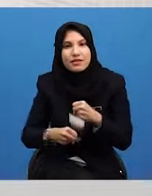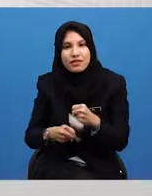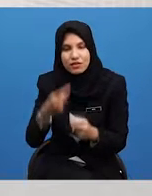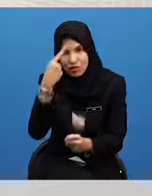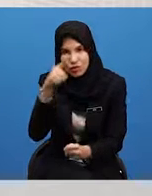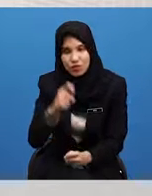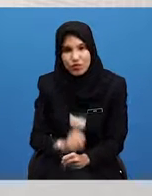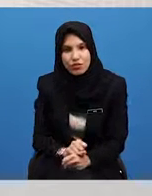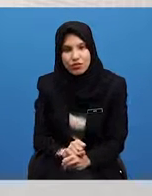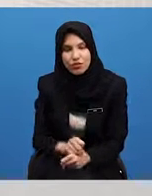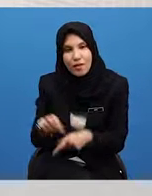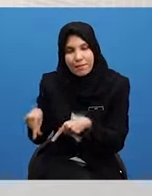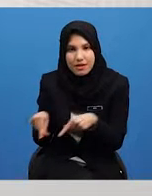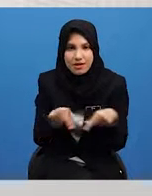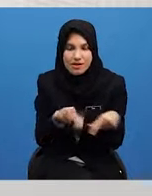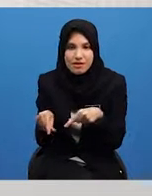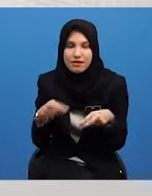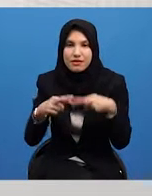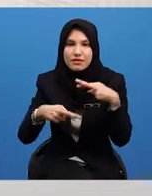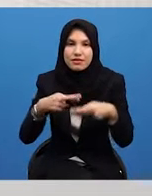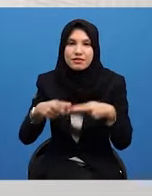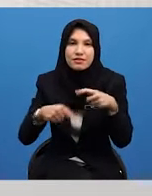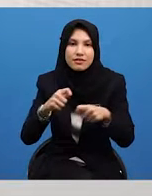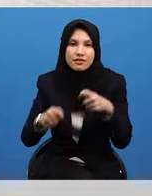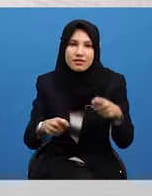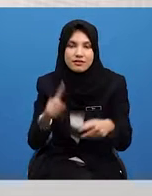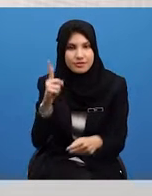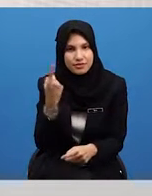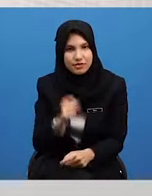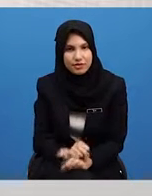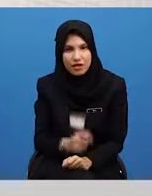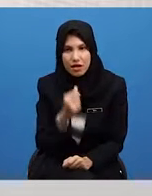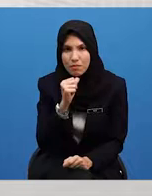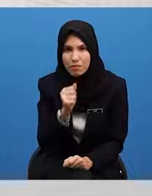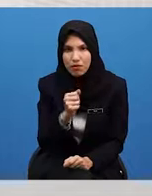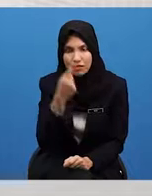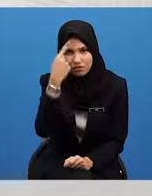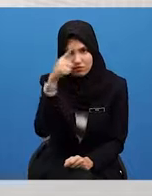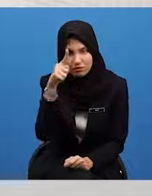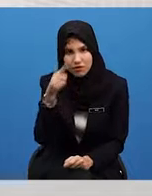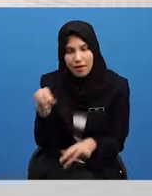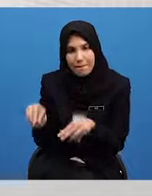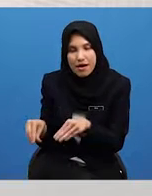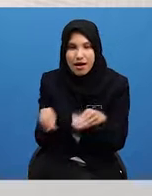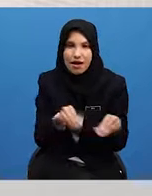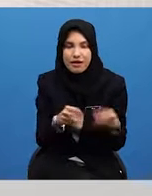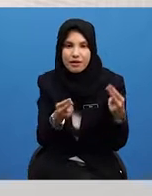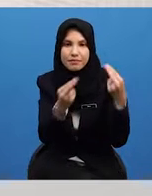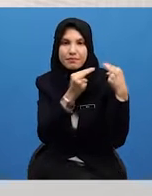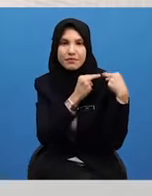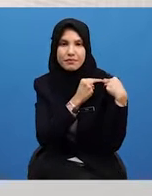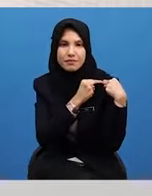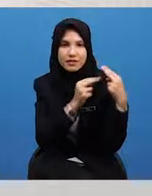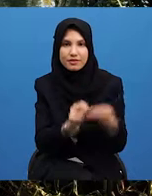dikayuh untuk menggerakkan tayar basikalnya sahaja, bukan untuk mengalihkan